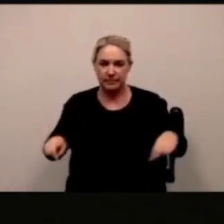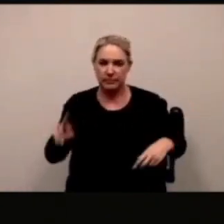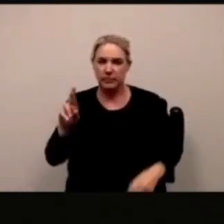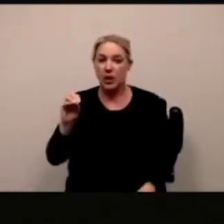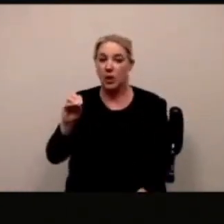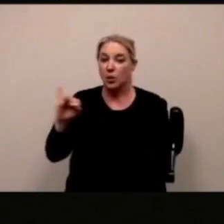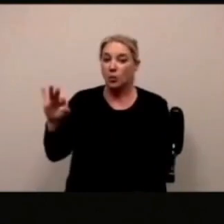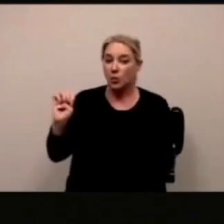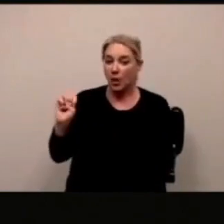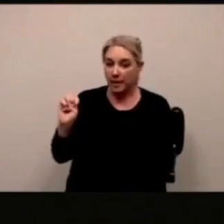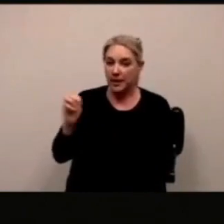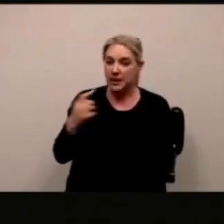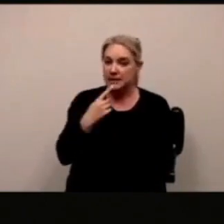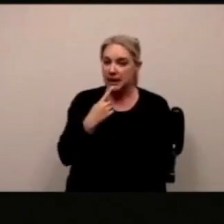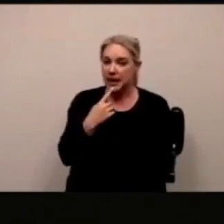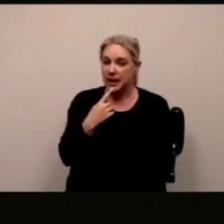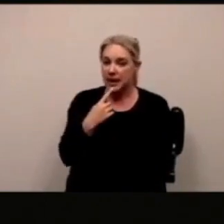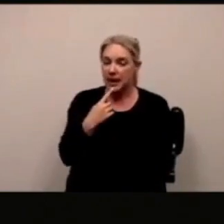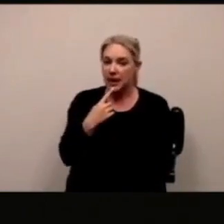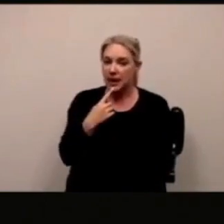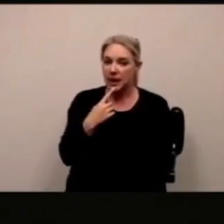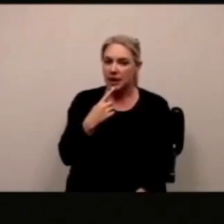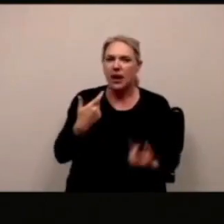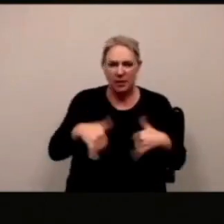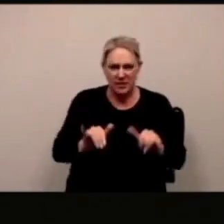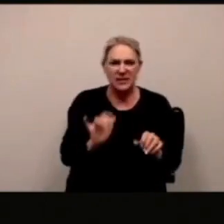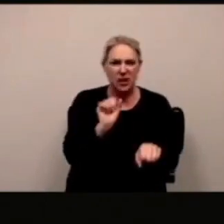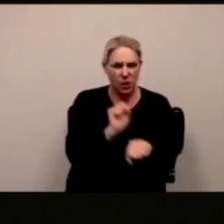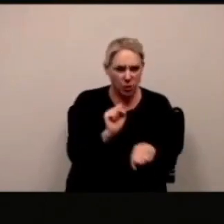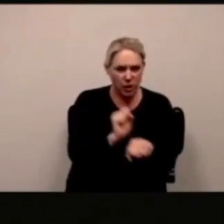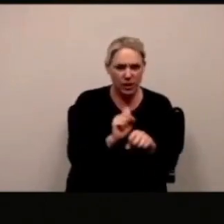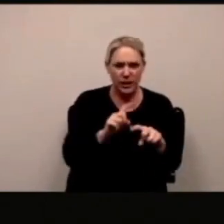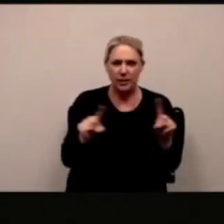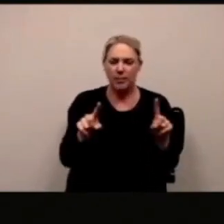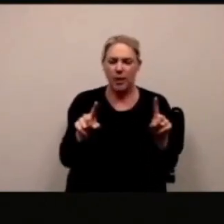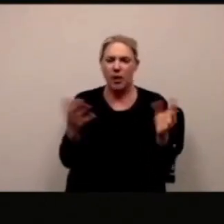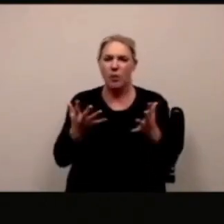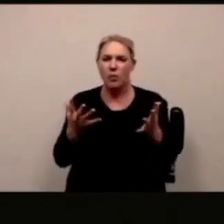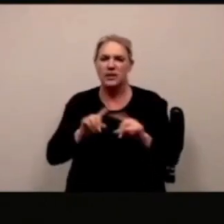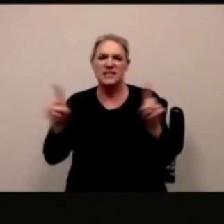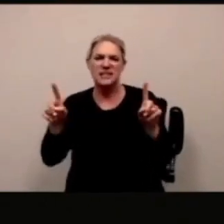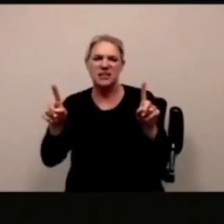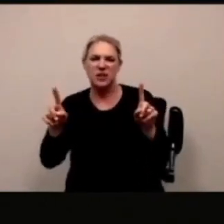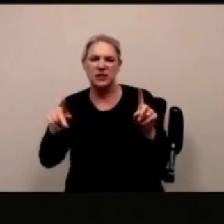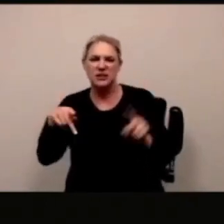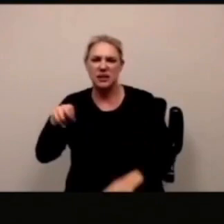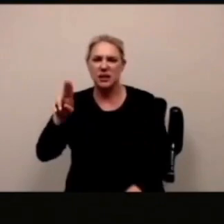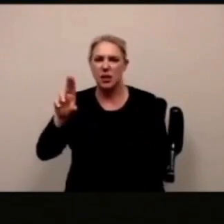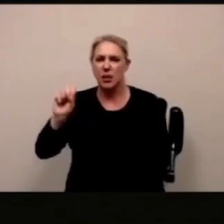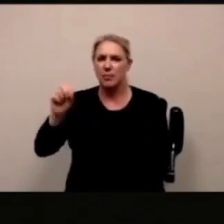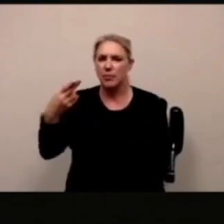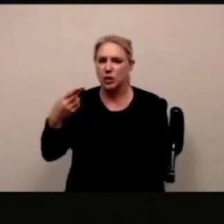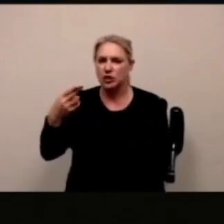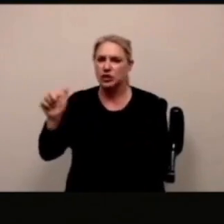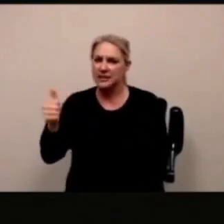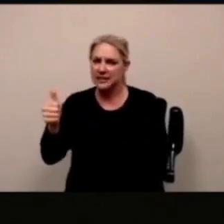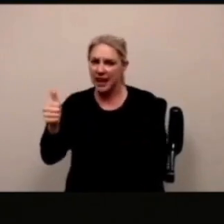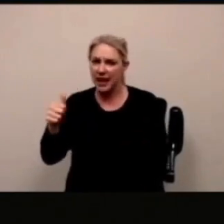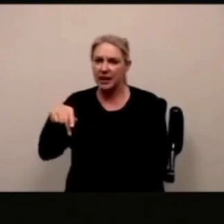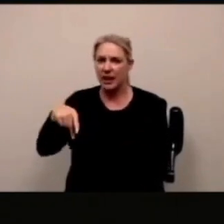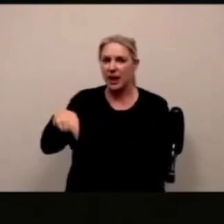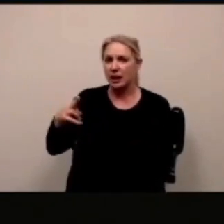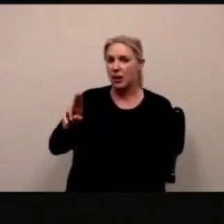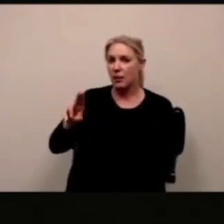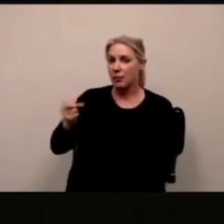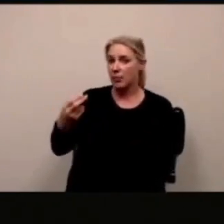私としてはプッシュの10とプッシュのXYの内容と分からないとなりますご質問ありがとうございます